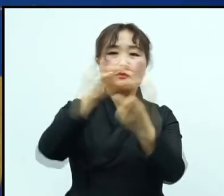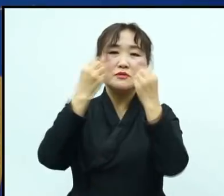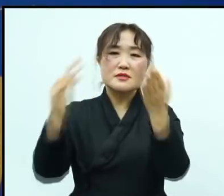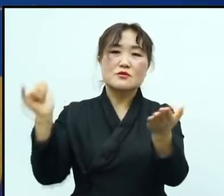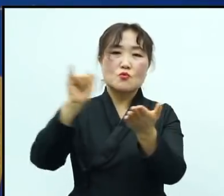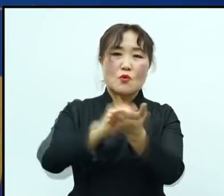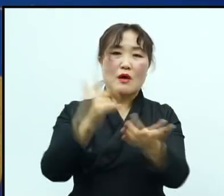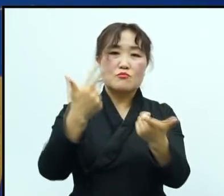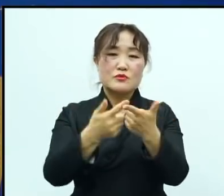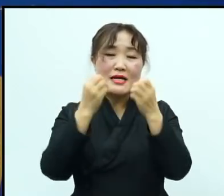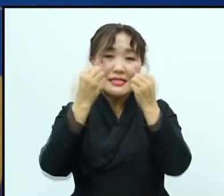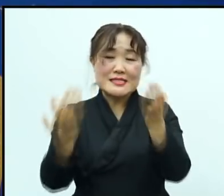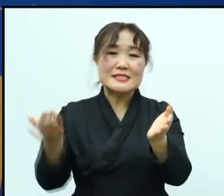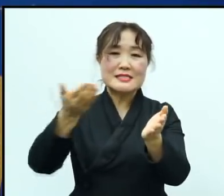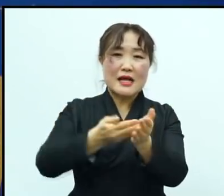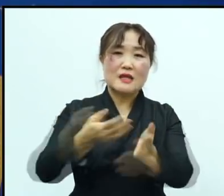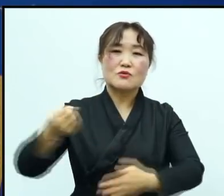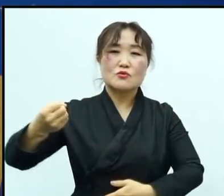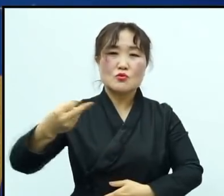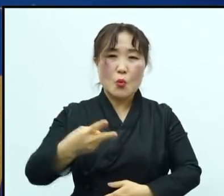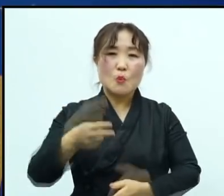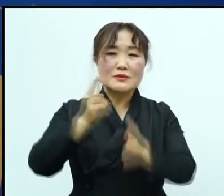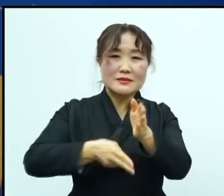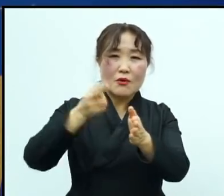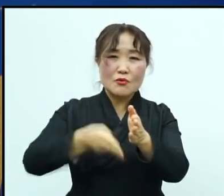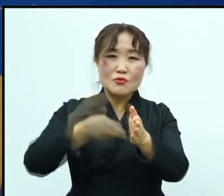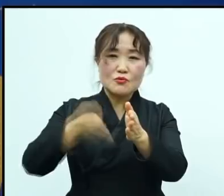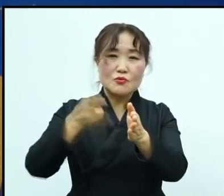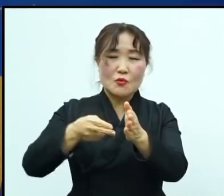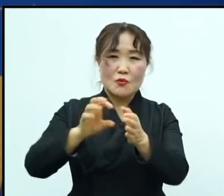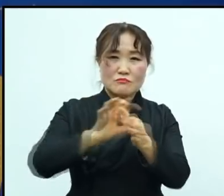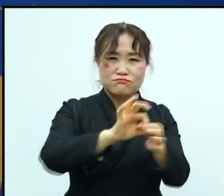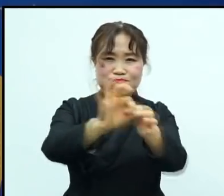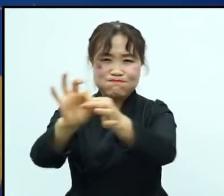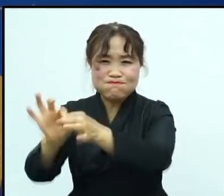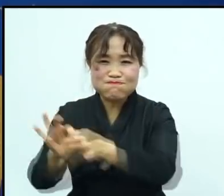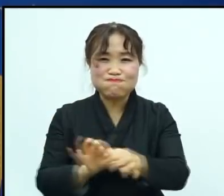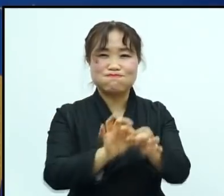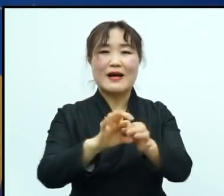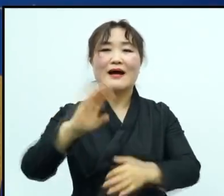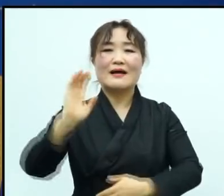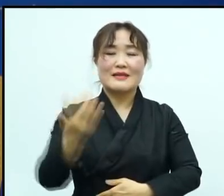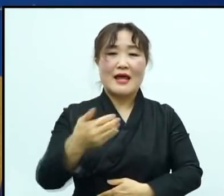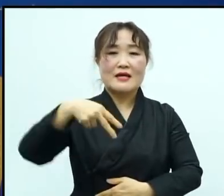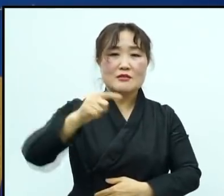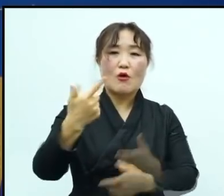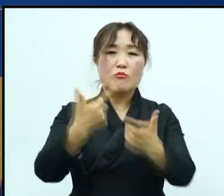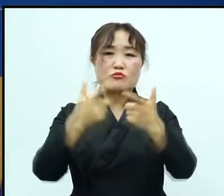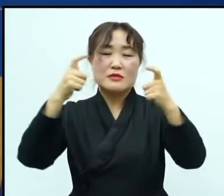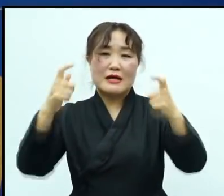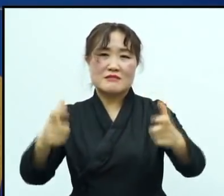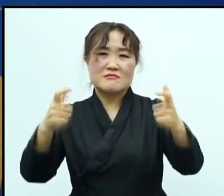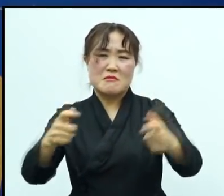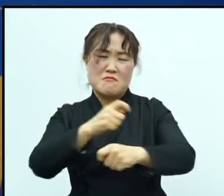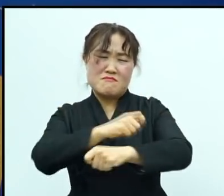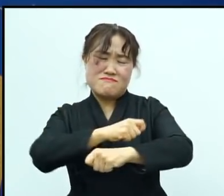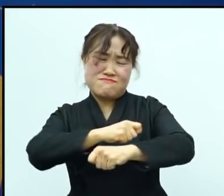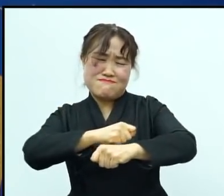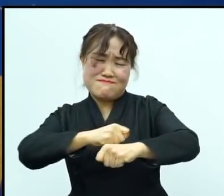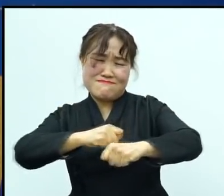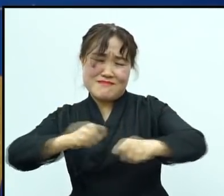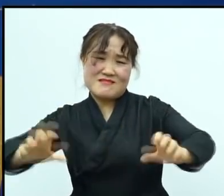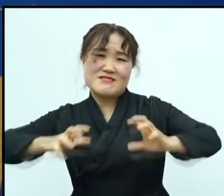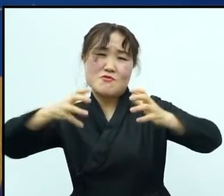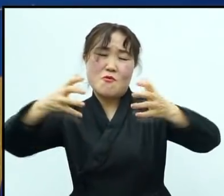부산 신항만 그리고 철도의 트라이포트 인프라와 연계해서 서부산권에 수십만 평 규모의